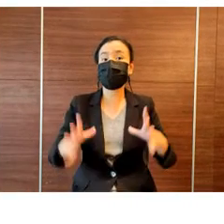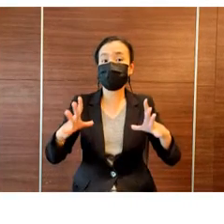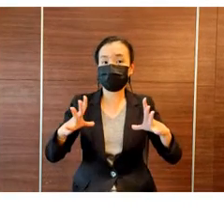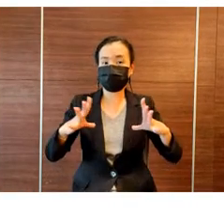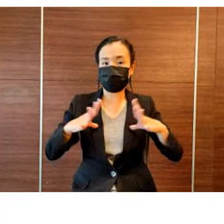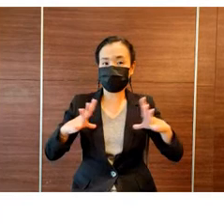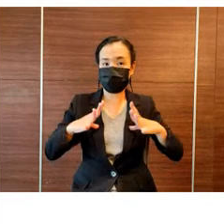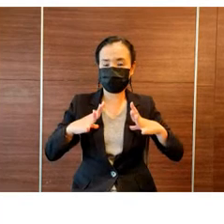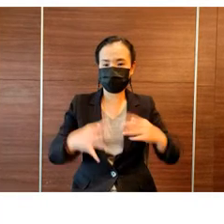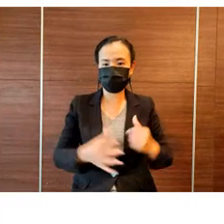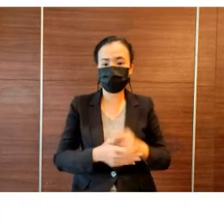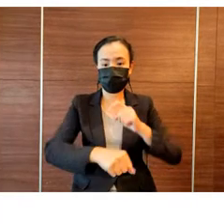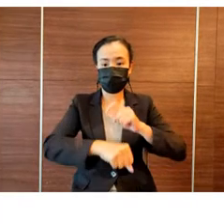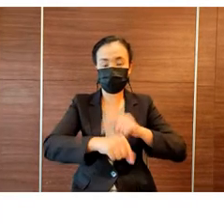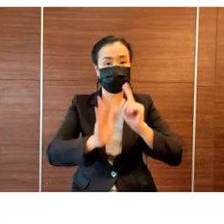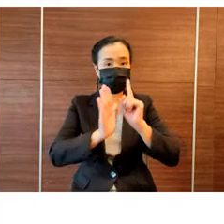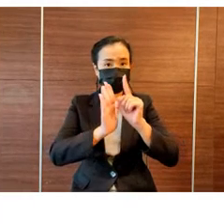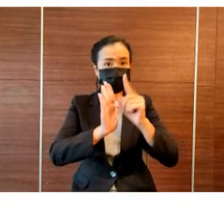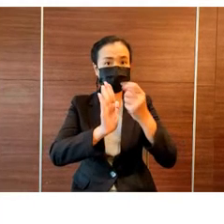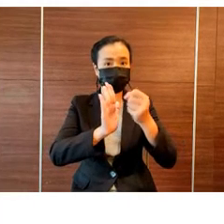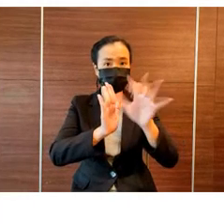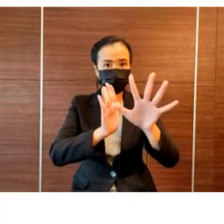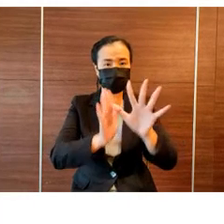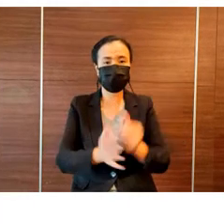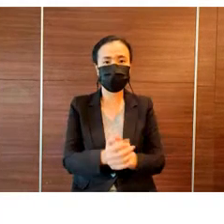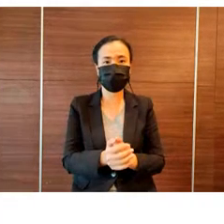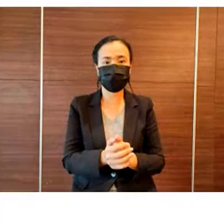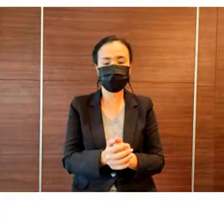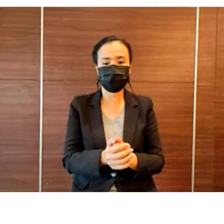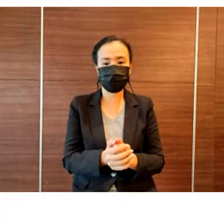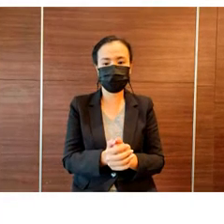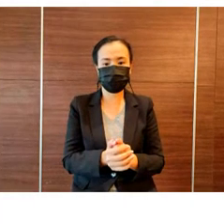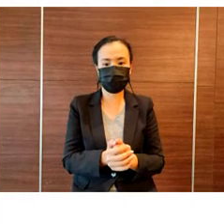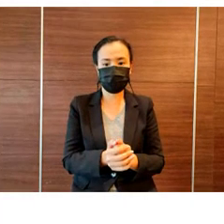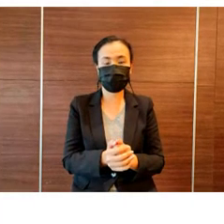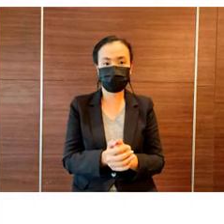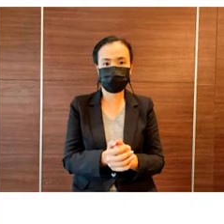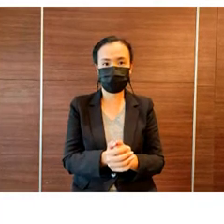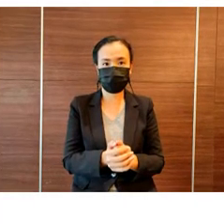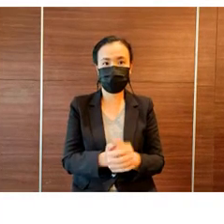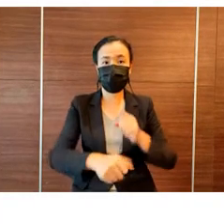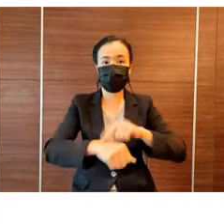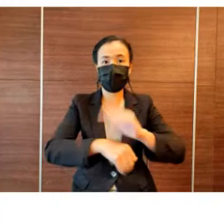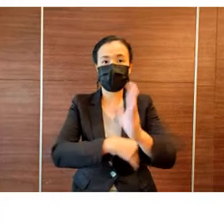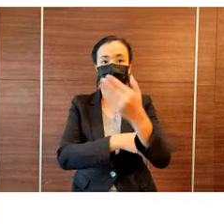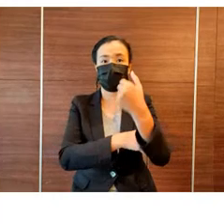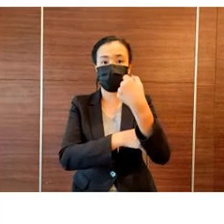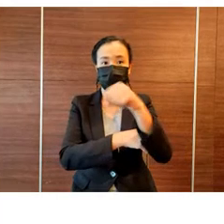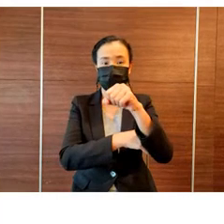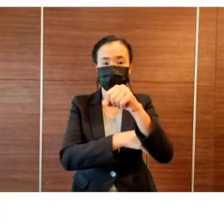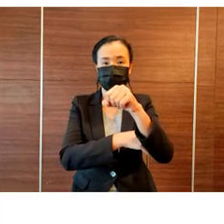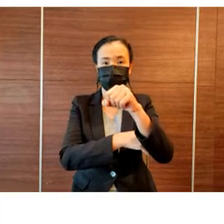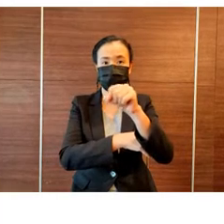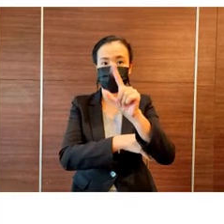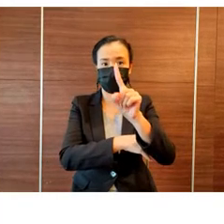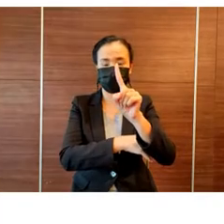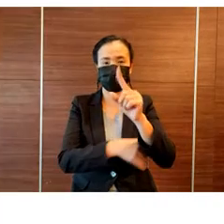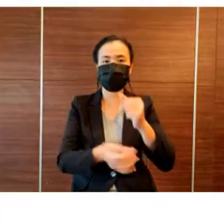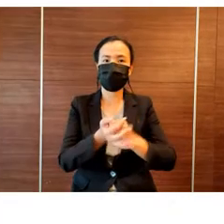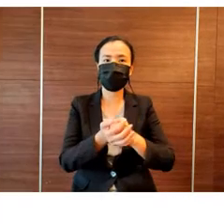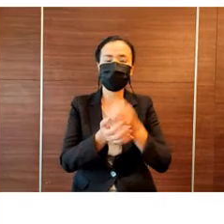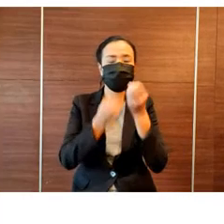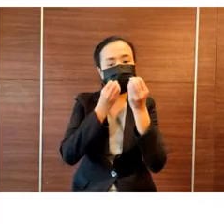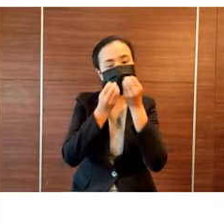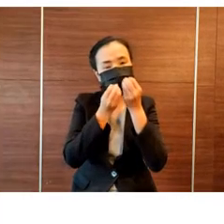ะคะตอนนี้เราจะมีเวลา15นาทีนะคะทางบ้านก็เบรกเหมือนกันกลับมาอีกทีตอน11โมงนะคะไปทานอะไ